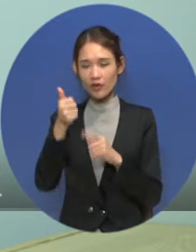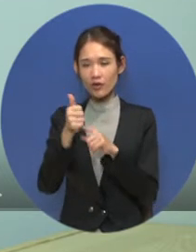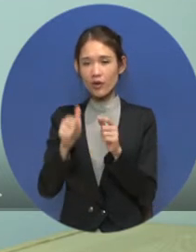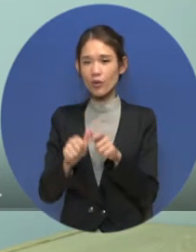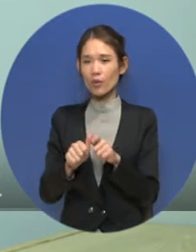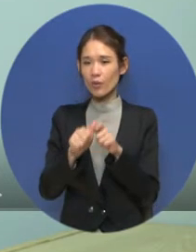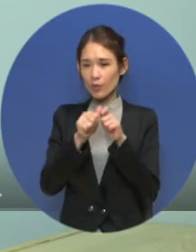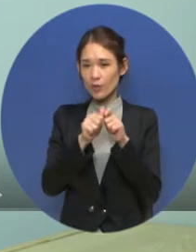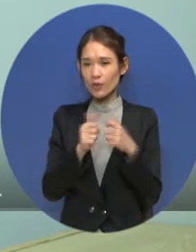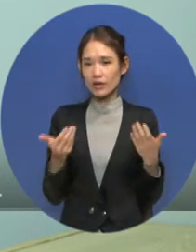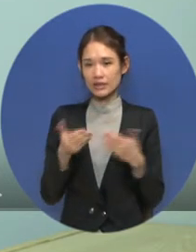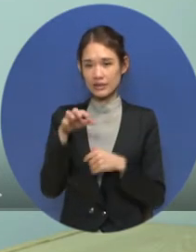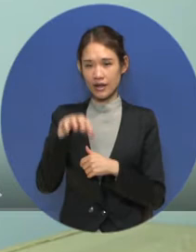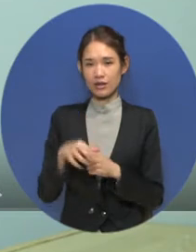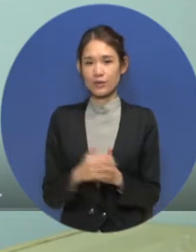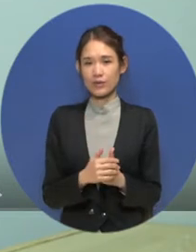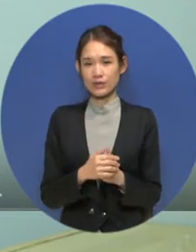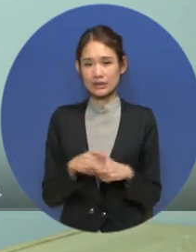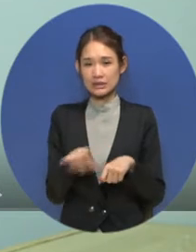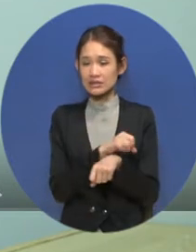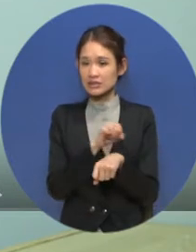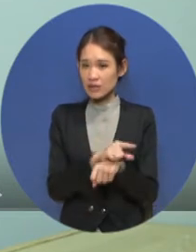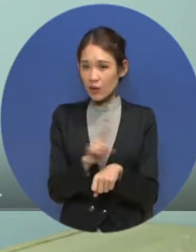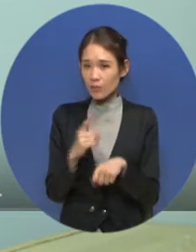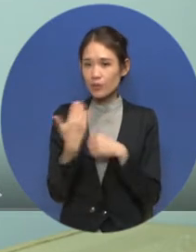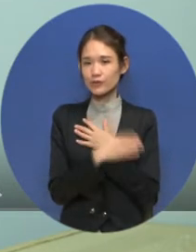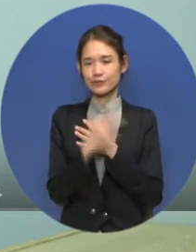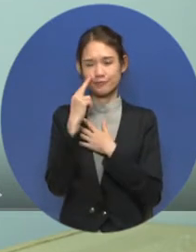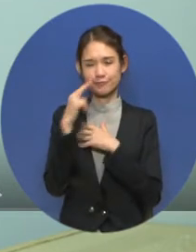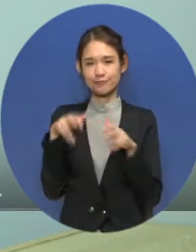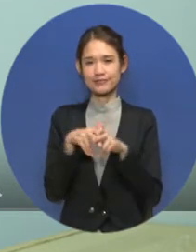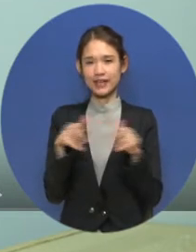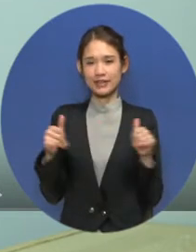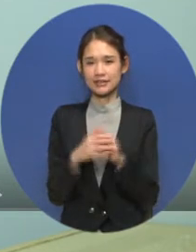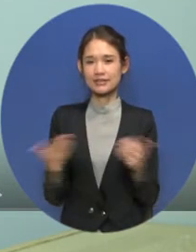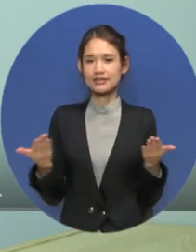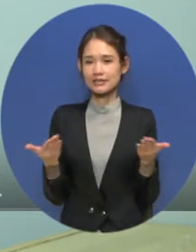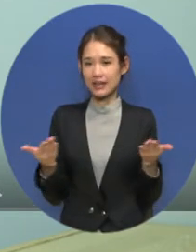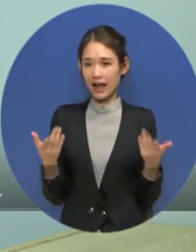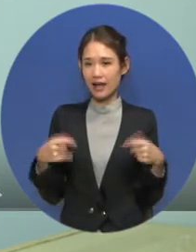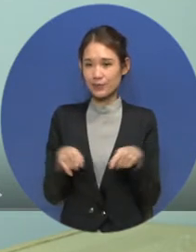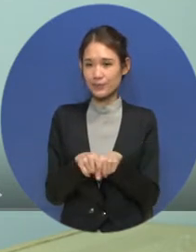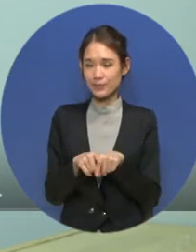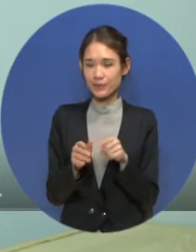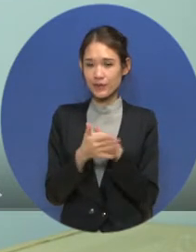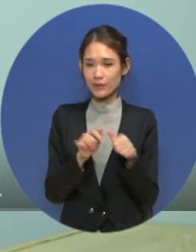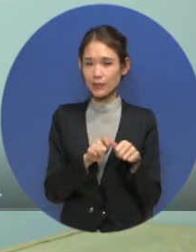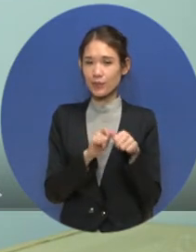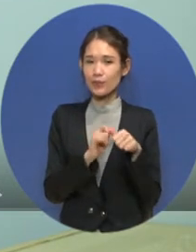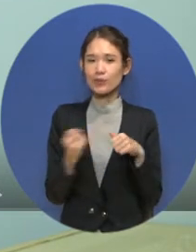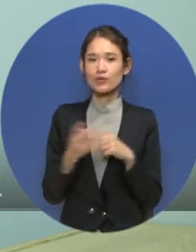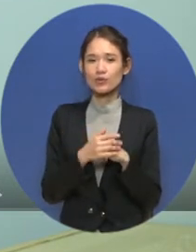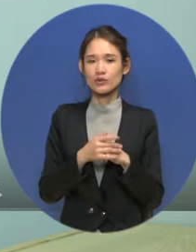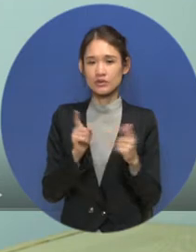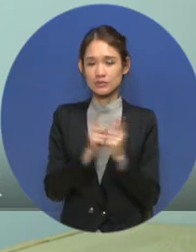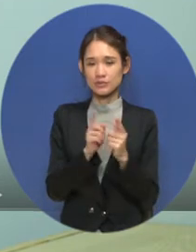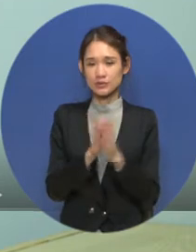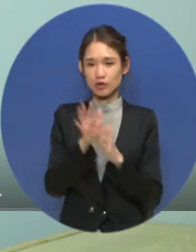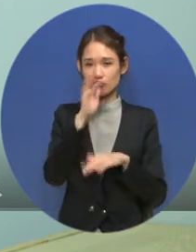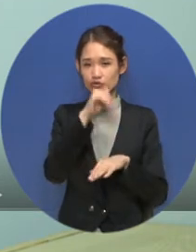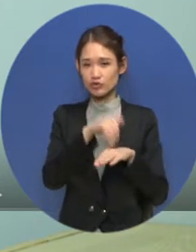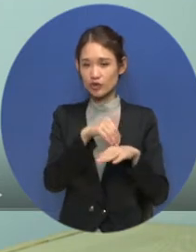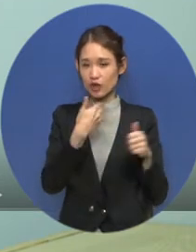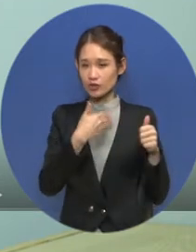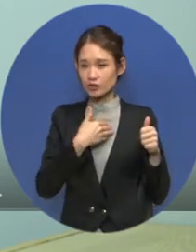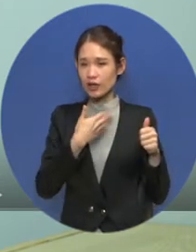일하는 곳입니다. 뭐 여기 특성상 중증장애인들이 일하다 보니까요. 고용뿐이 아니라 실질적인 훈련이 더